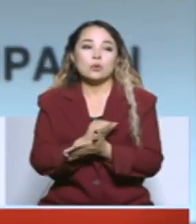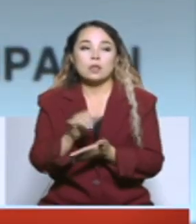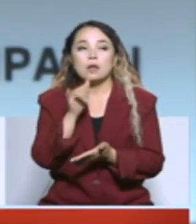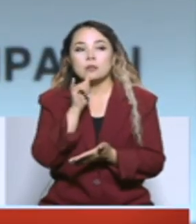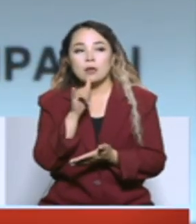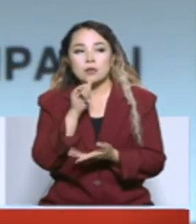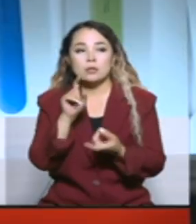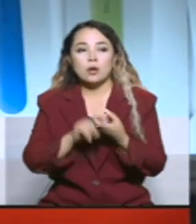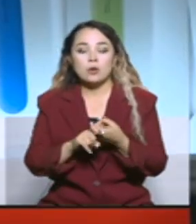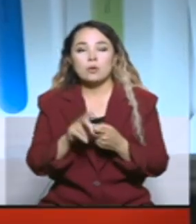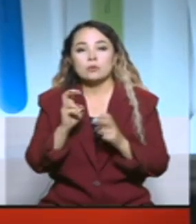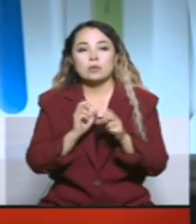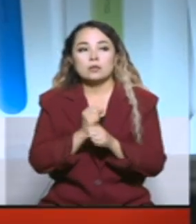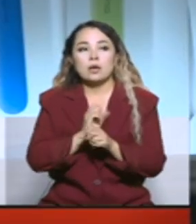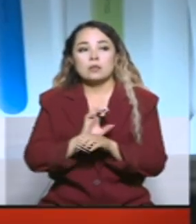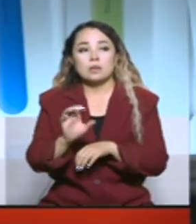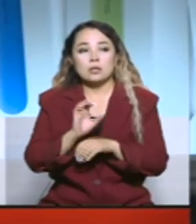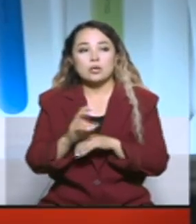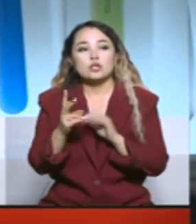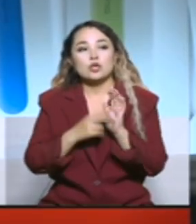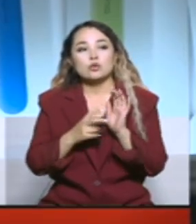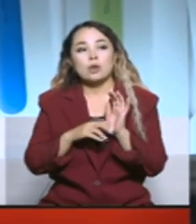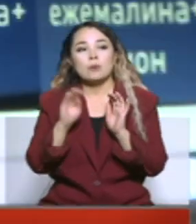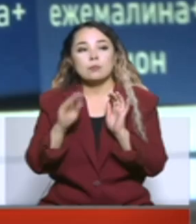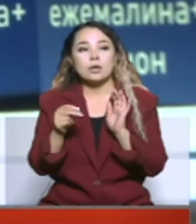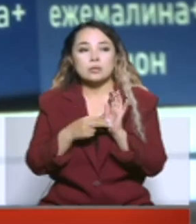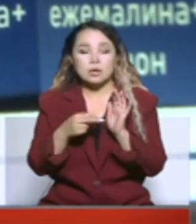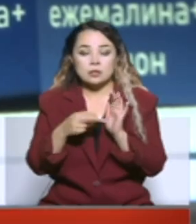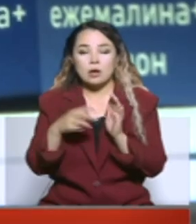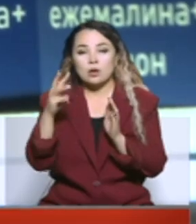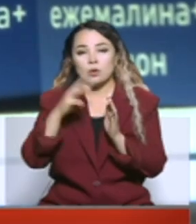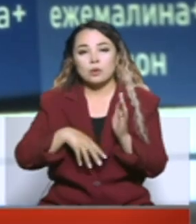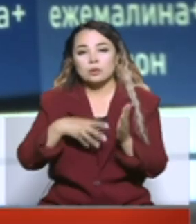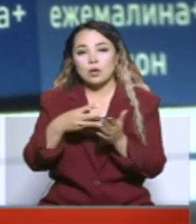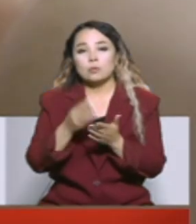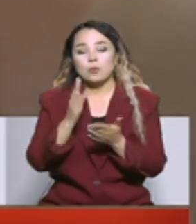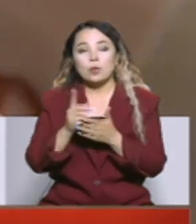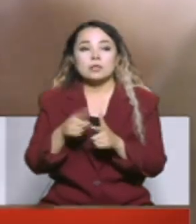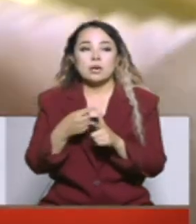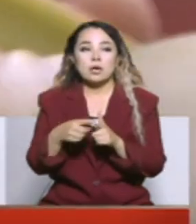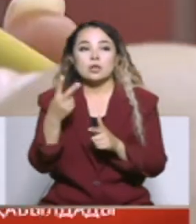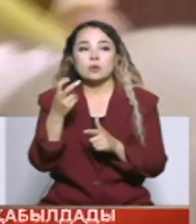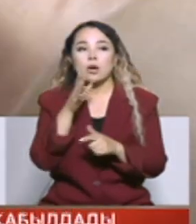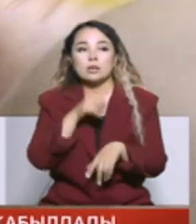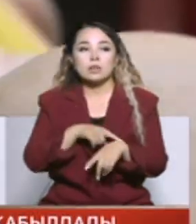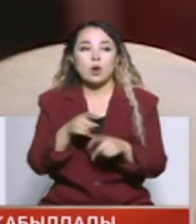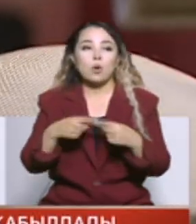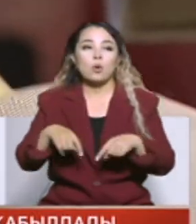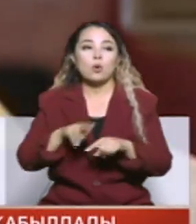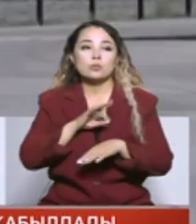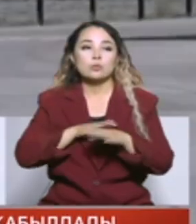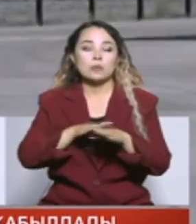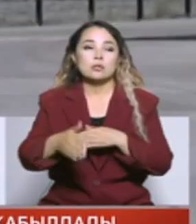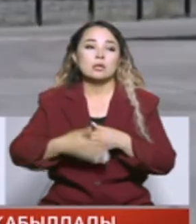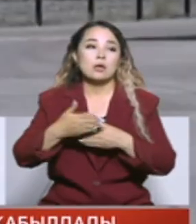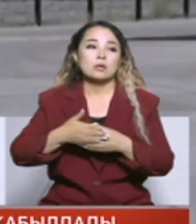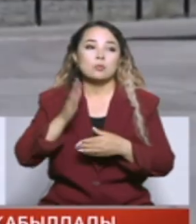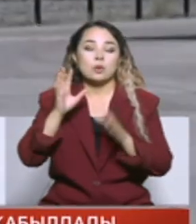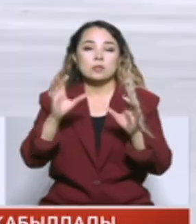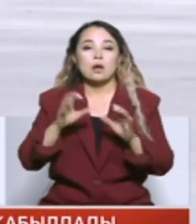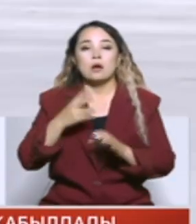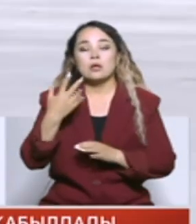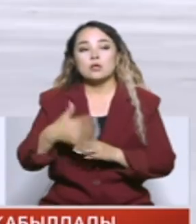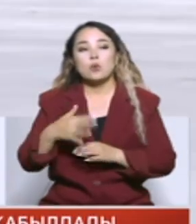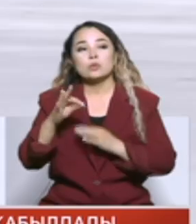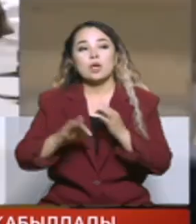электронды темек өнімдерін сатқан адамға 700 мың теңгеден астам айыппұл салынады. Немесе 200 сағатқа қоғамдық жұмысқа тартылады. Заңда 50